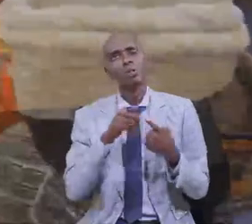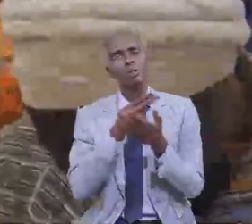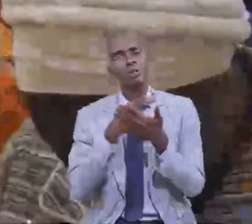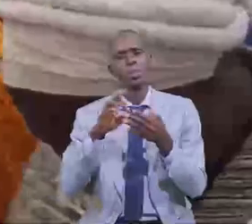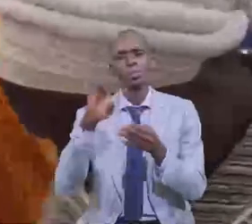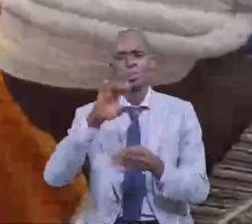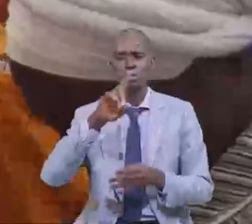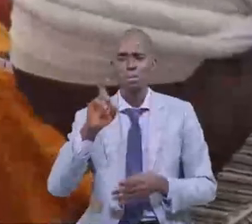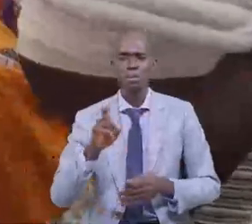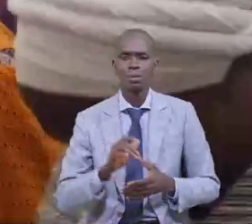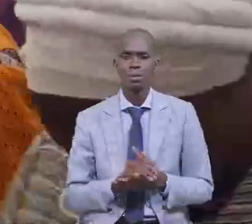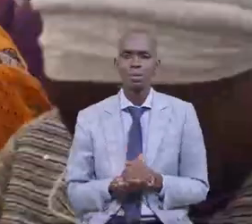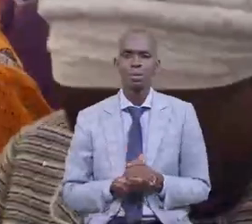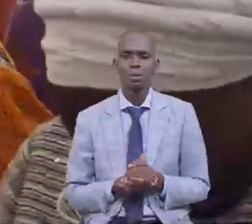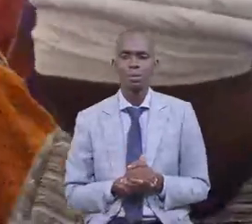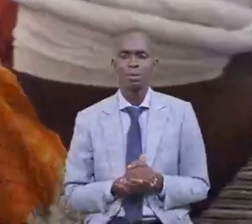Saint-Esprit?